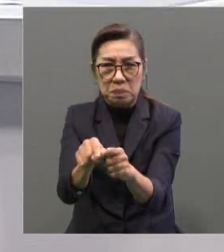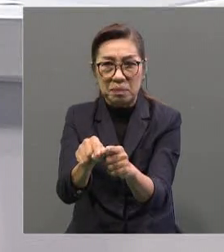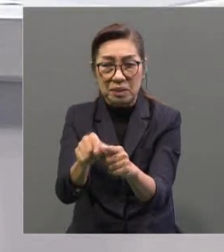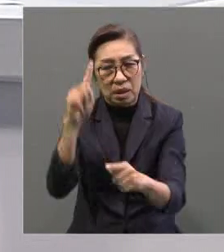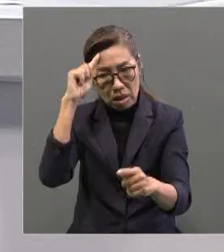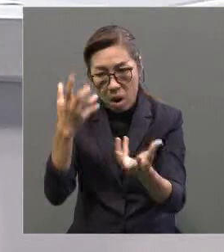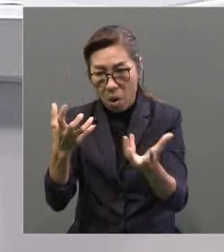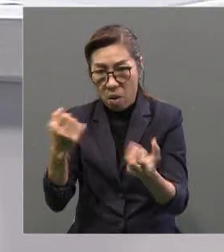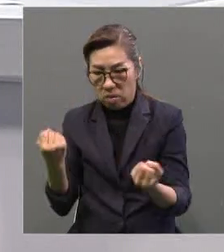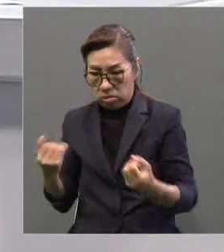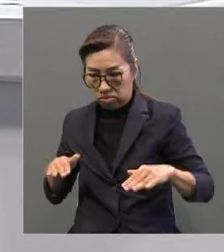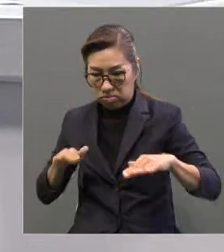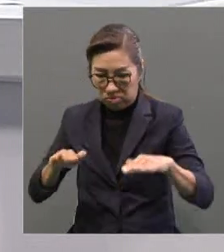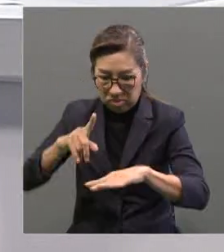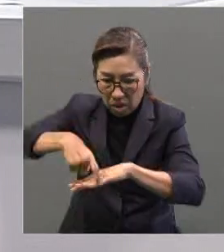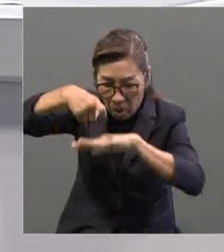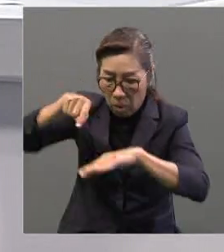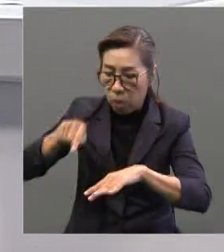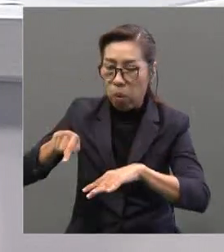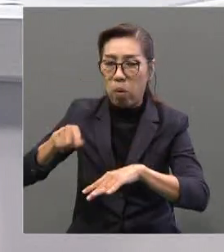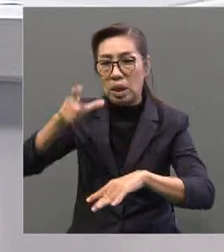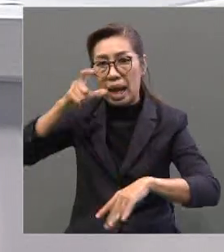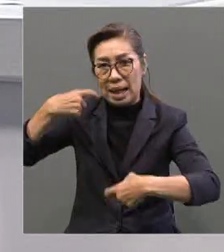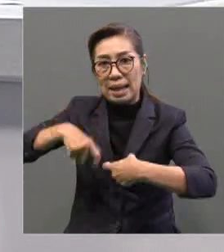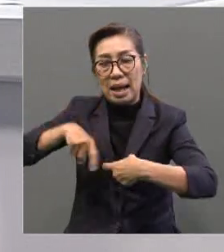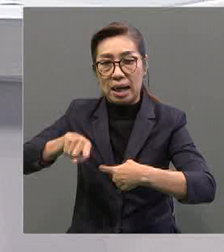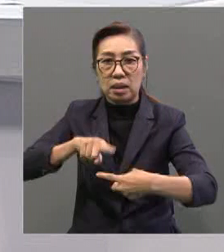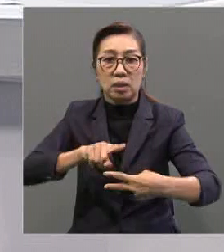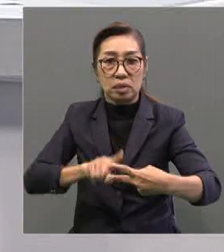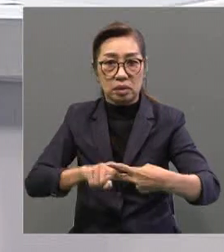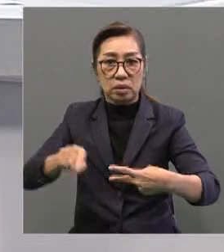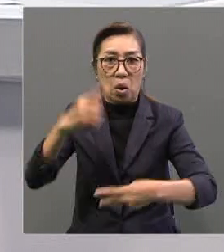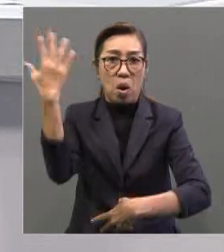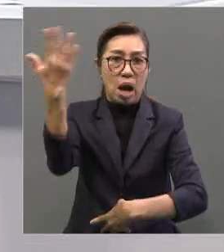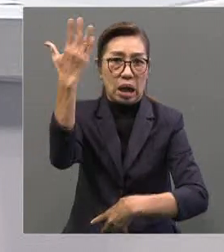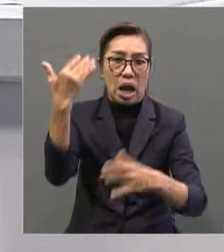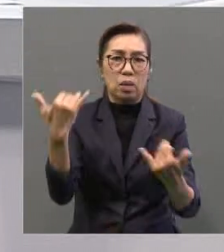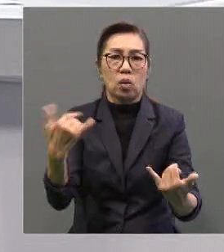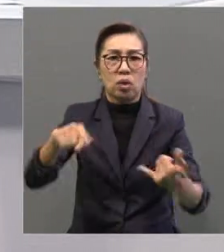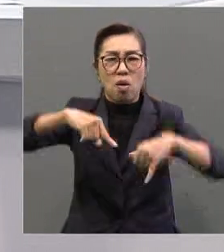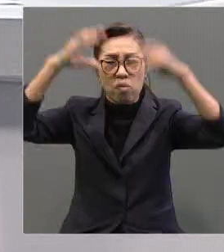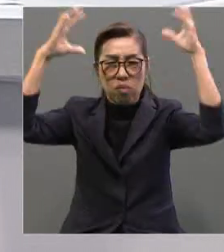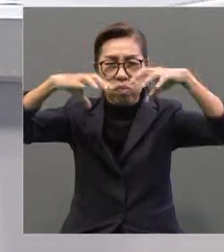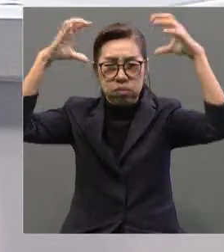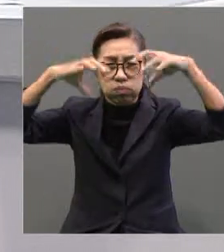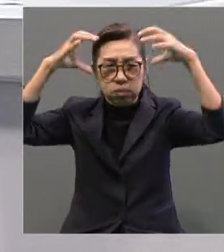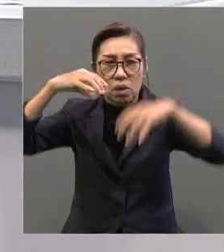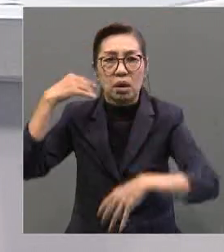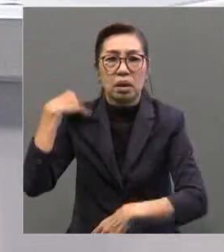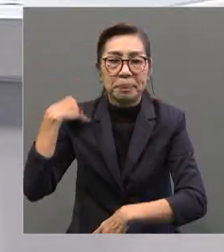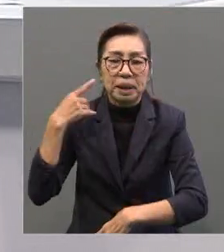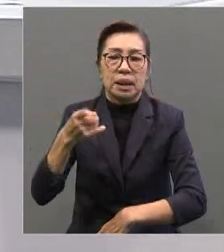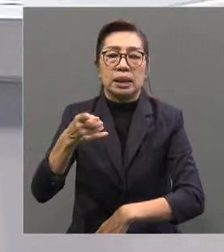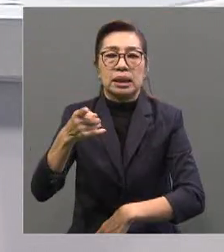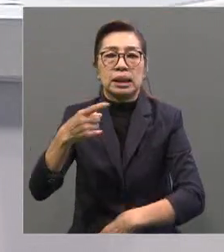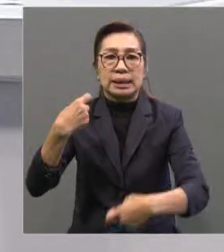อุปกรณ์ขนาดใหญ่เข้าไปมันก็เป็นข้อจำกัดอย่างที่สองเขาบอกว่าเรื่องของอากาศที่ช่วงนี้ฝนฟ้าอาจจะไม่เป็นใจกันสักเท่า